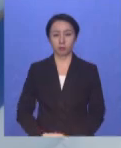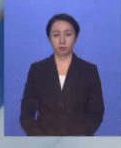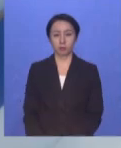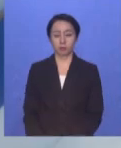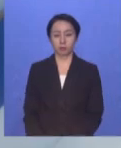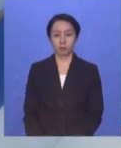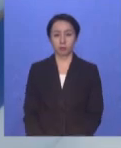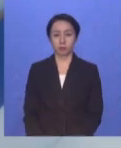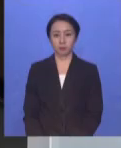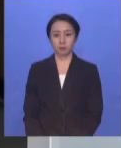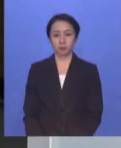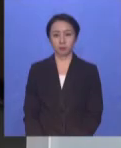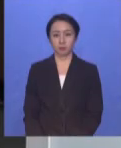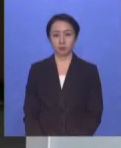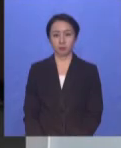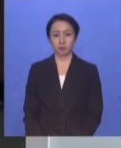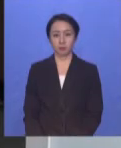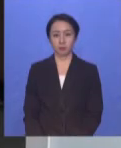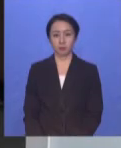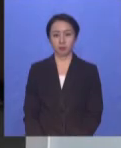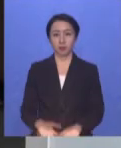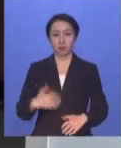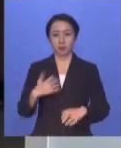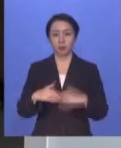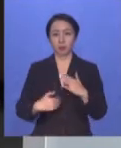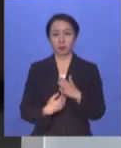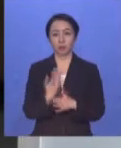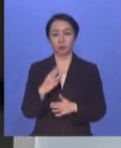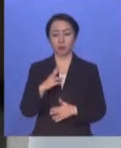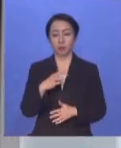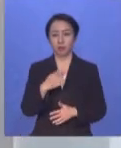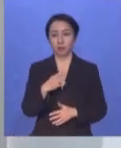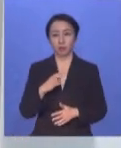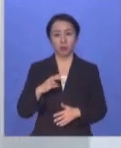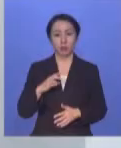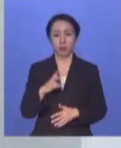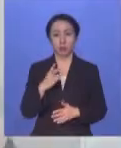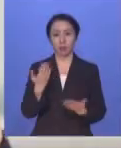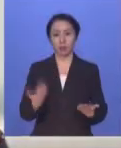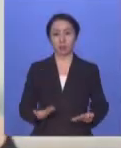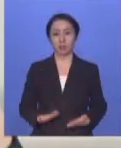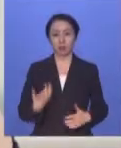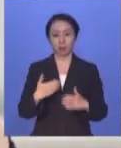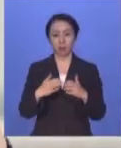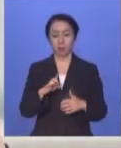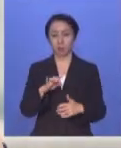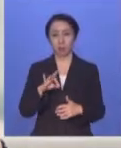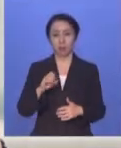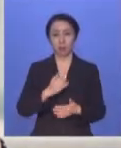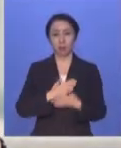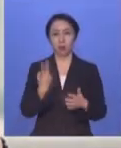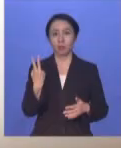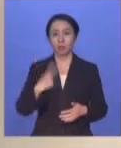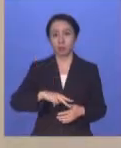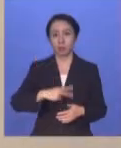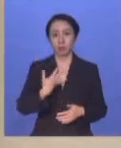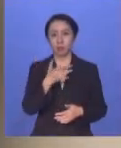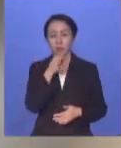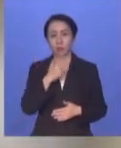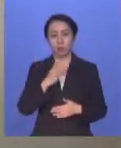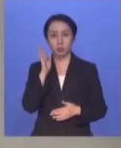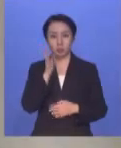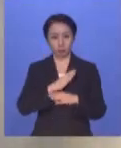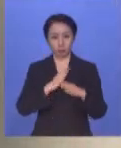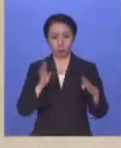в следующем сюжете. Среди новоселов и Татьяна Геворкян. Она жила в микрорайоне Подгора более 25 лет. Большая